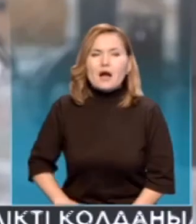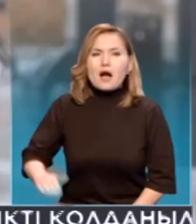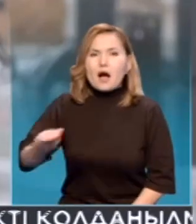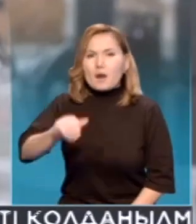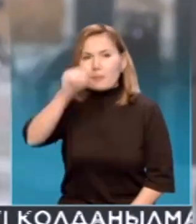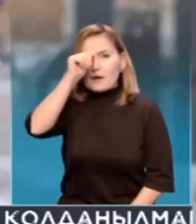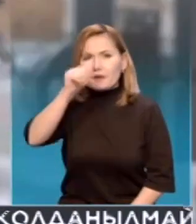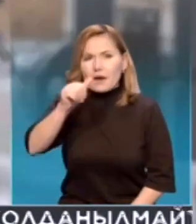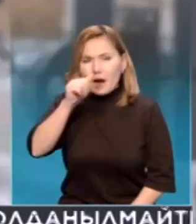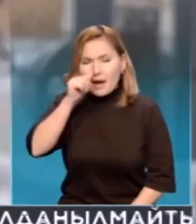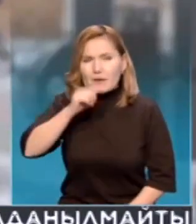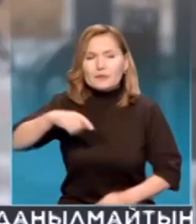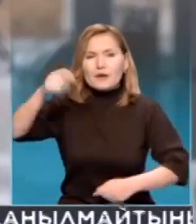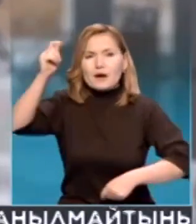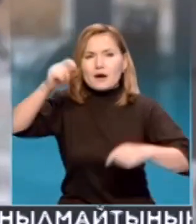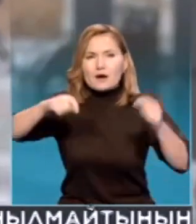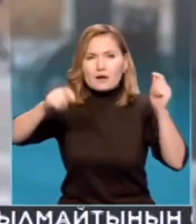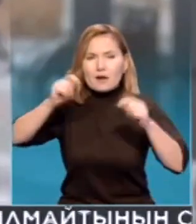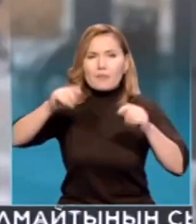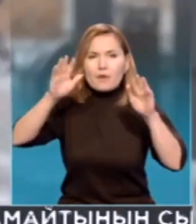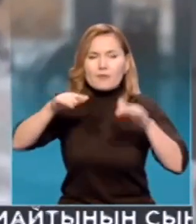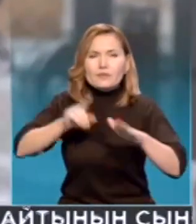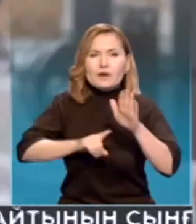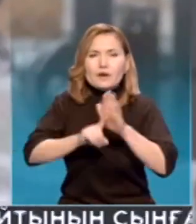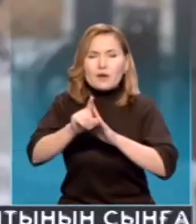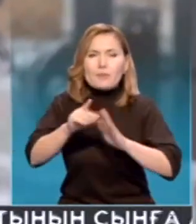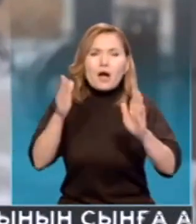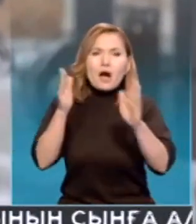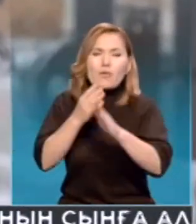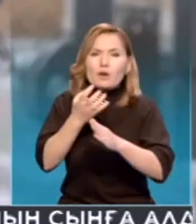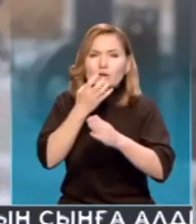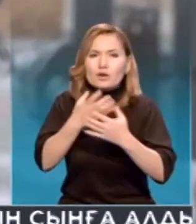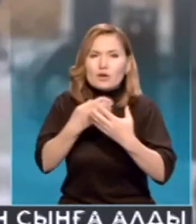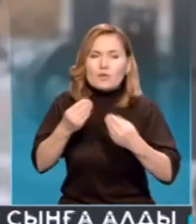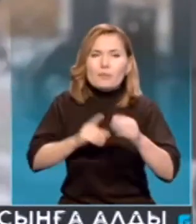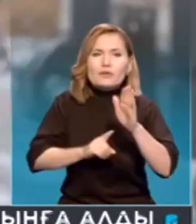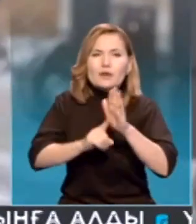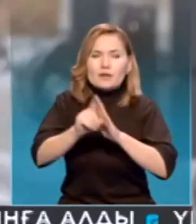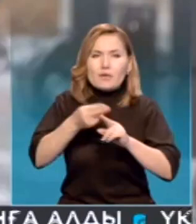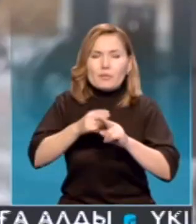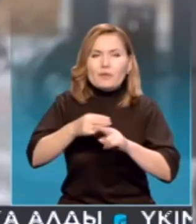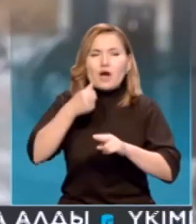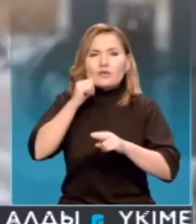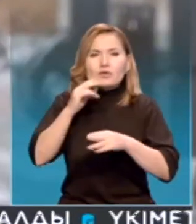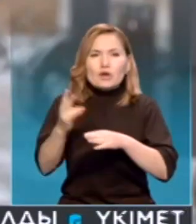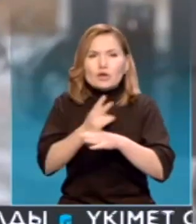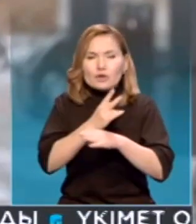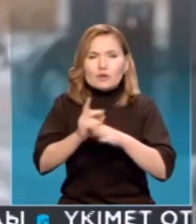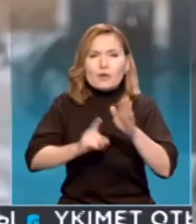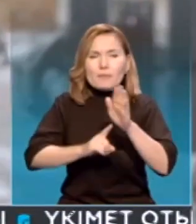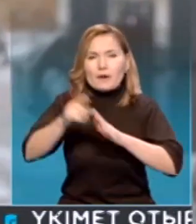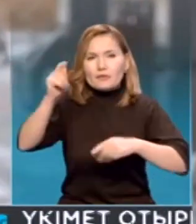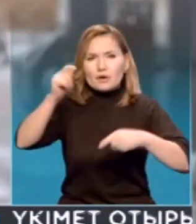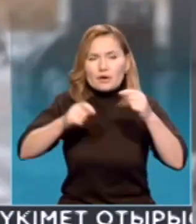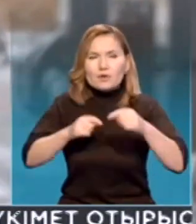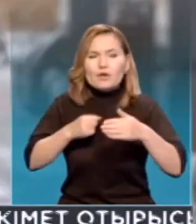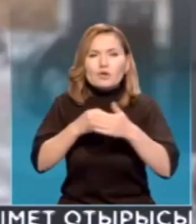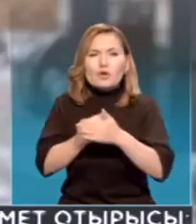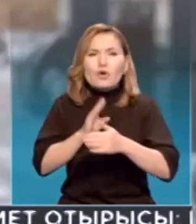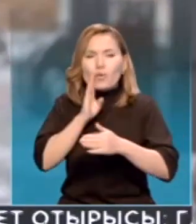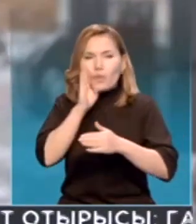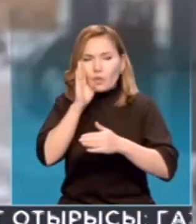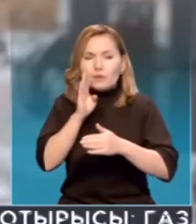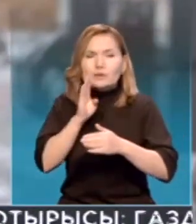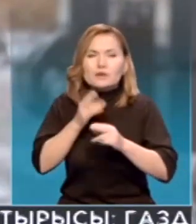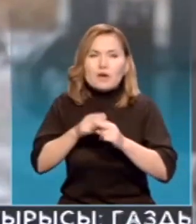Жауын теріскей климат үшін өте сирек құбылыс. Бүгінгі ауарай көпшілікті әбігерге салды. Өткен түнде басталған жауын шашын таңға қарай тоқтап,